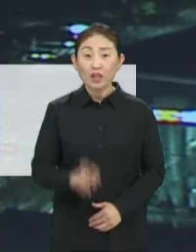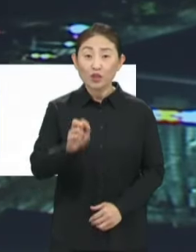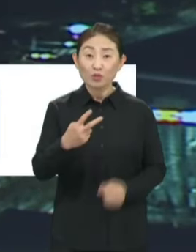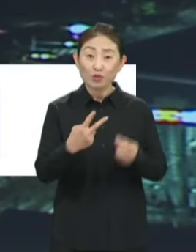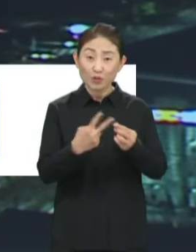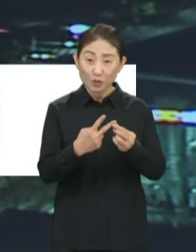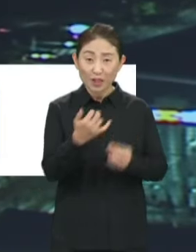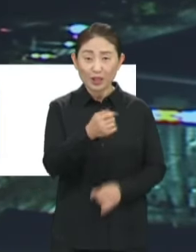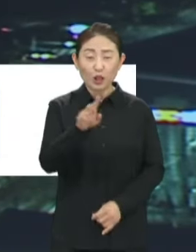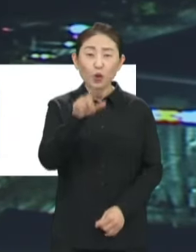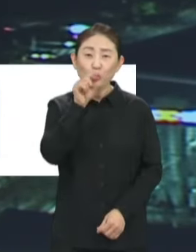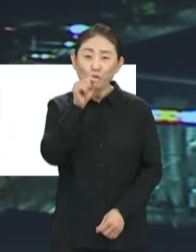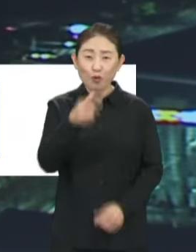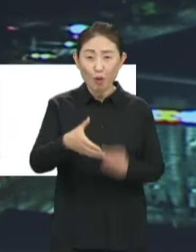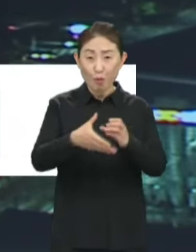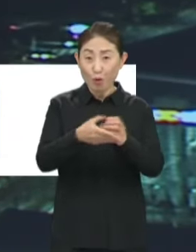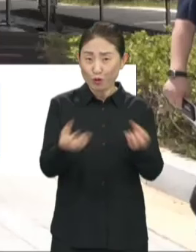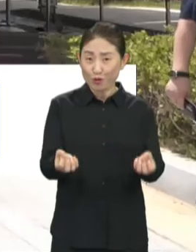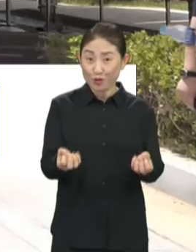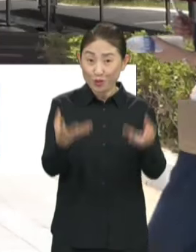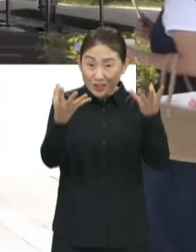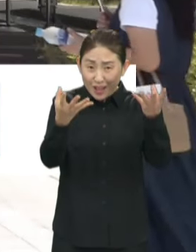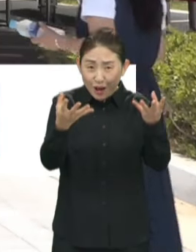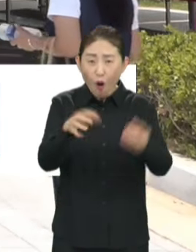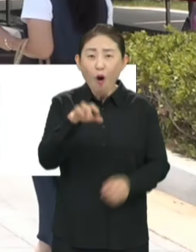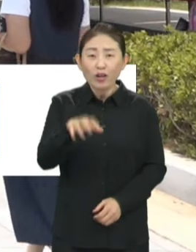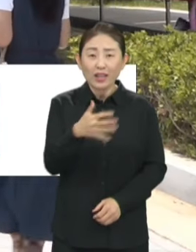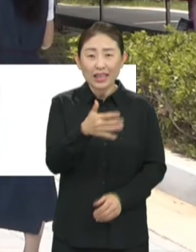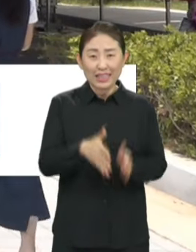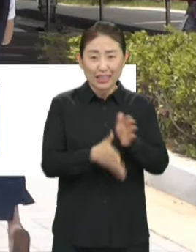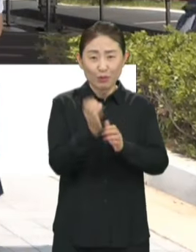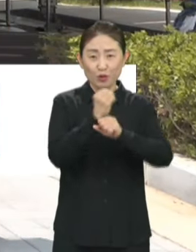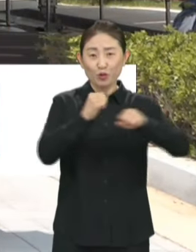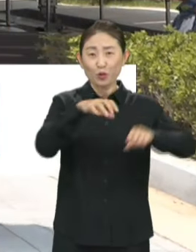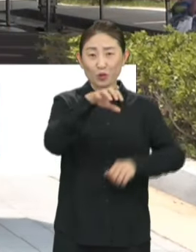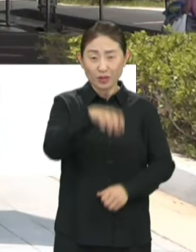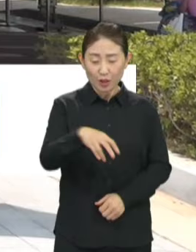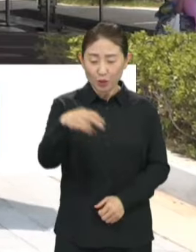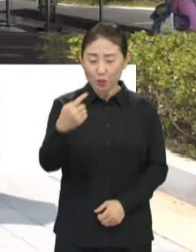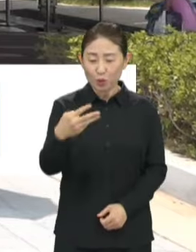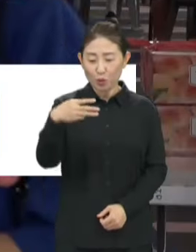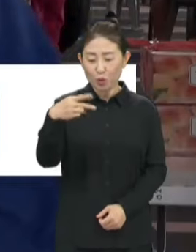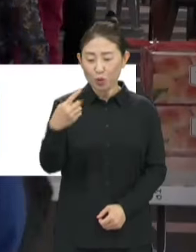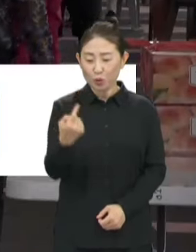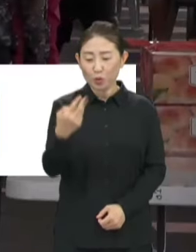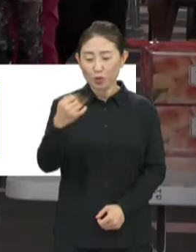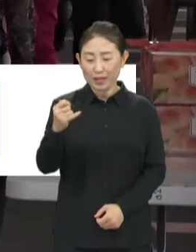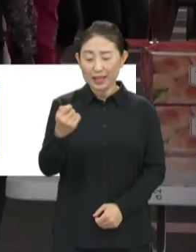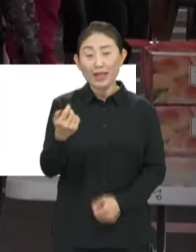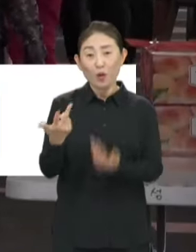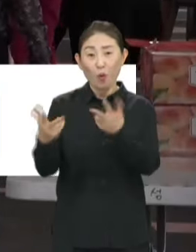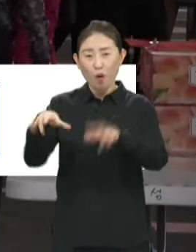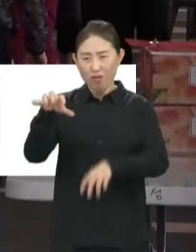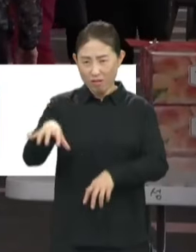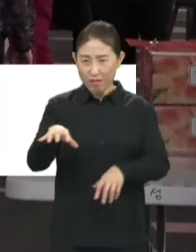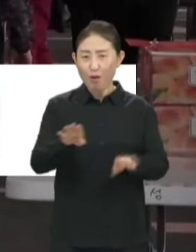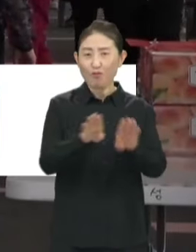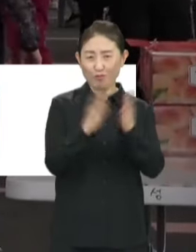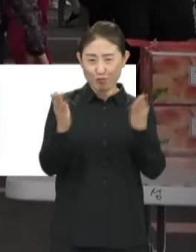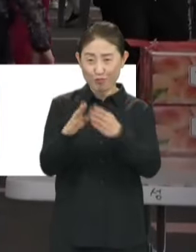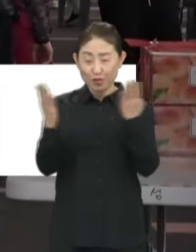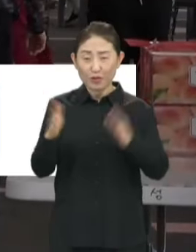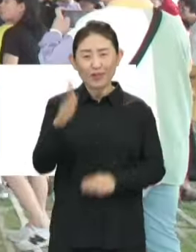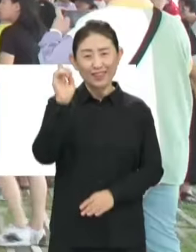제 22회 세종 조치원 복숭화 축제가 세종 시민 운동장과 도돌리 파크 일원에서 열리고 있습니다 내일까지